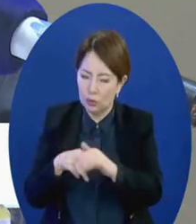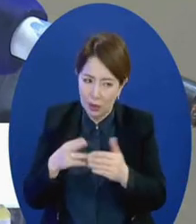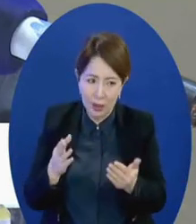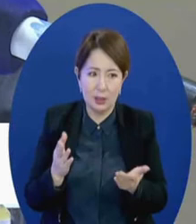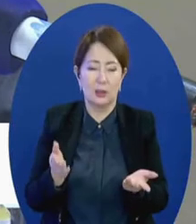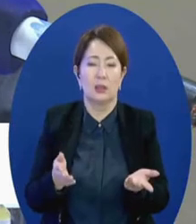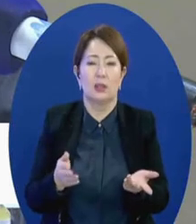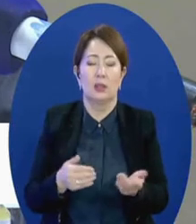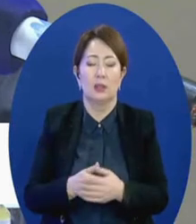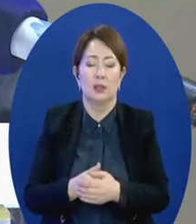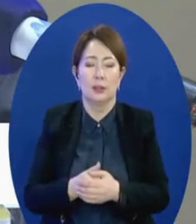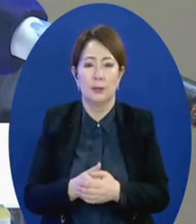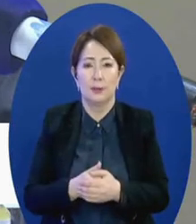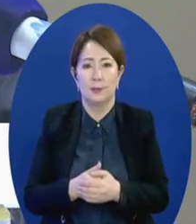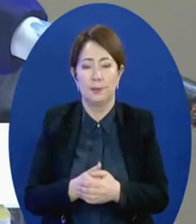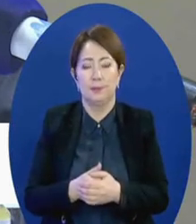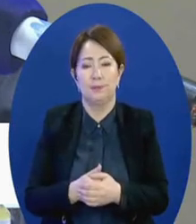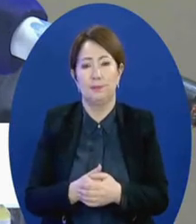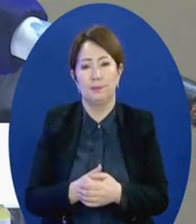байна.